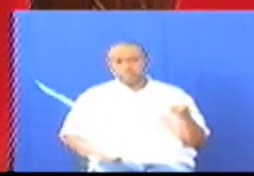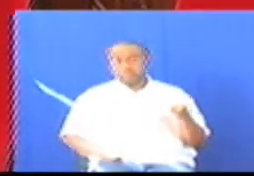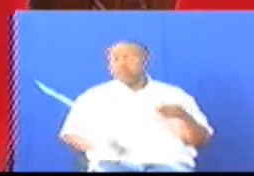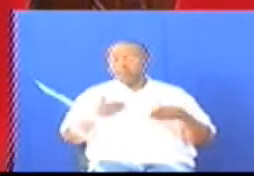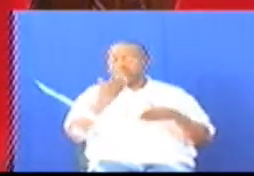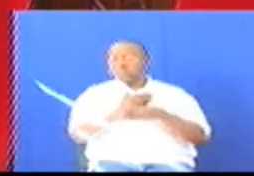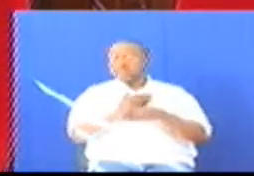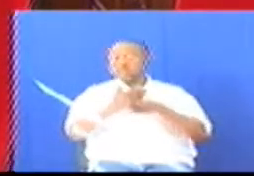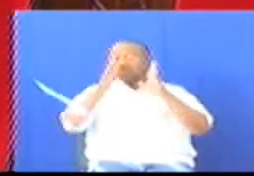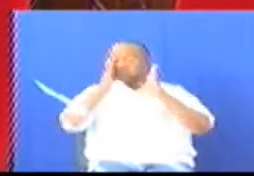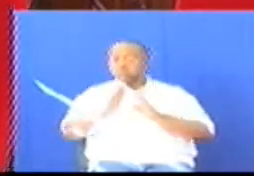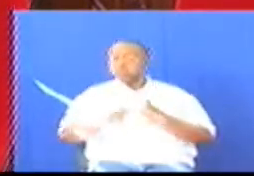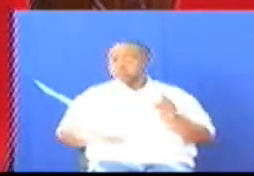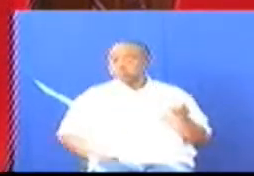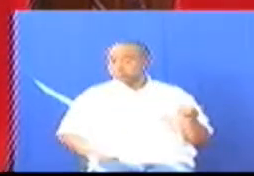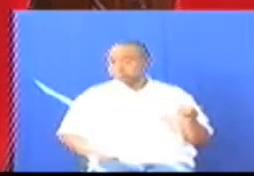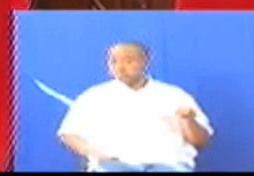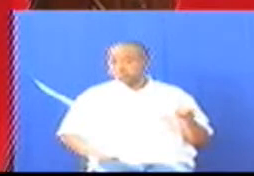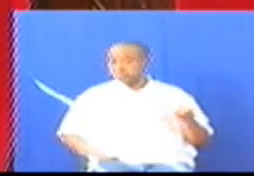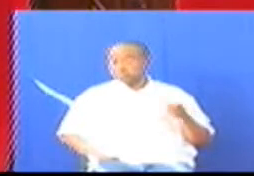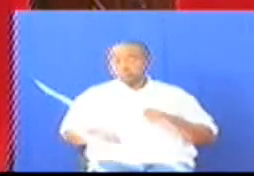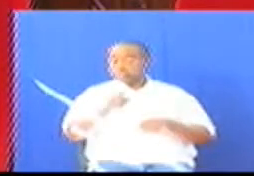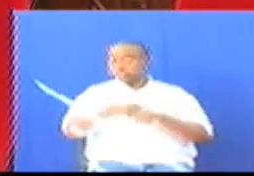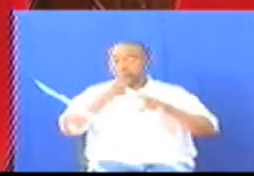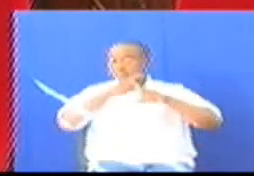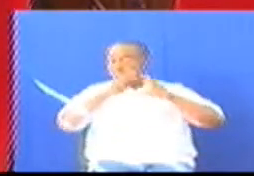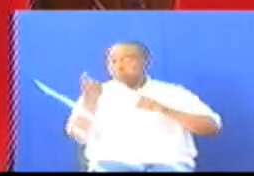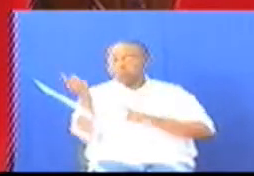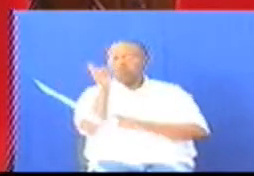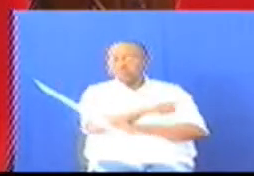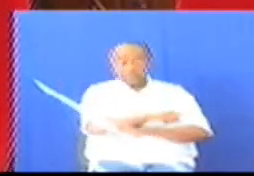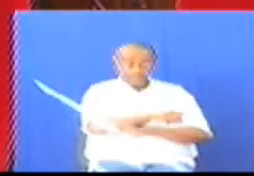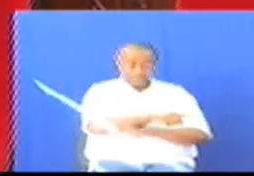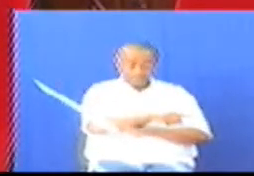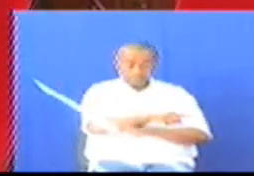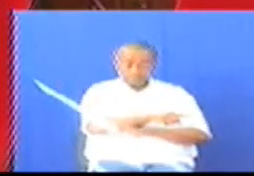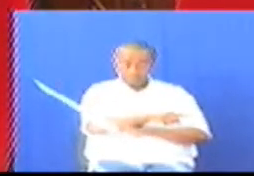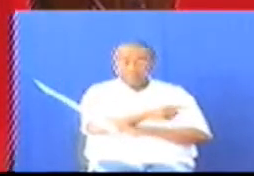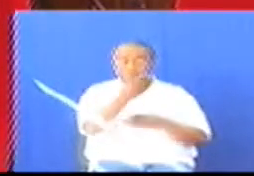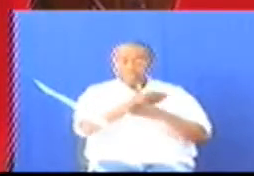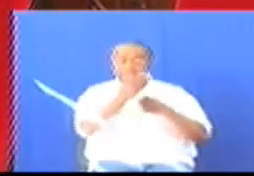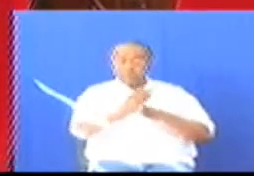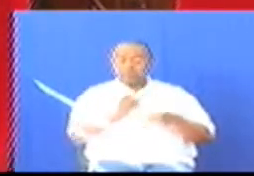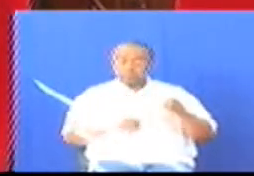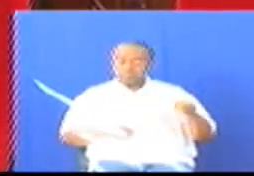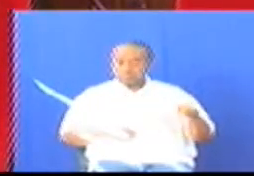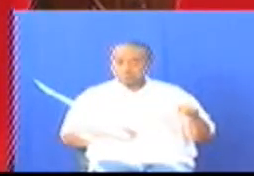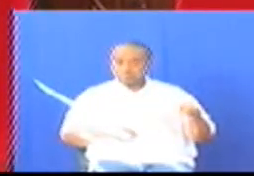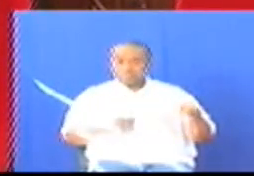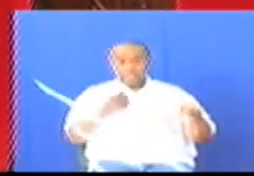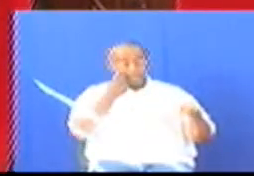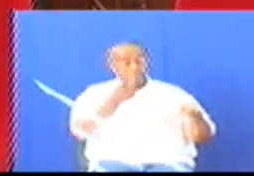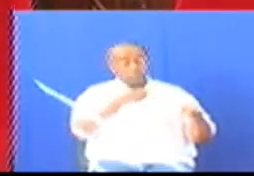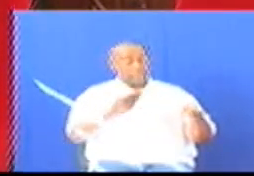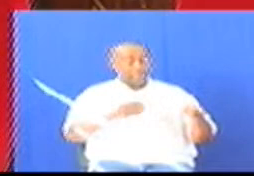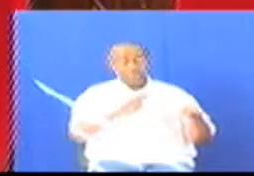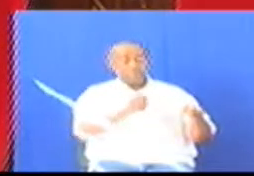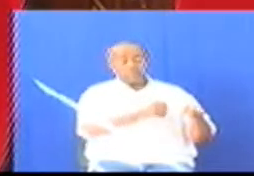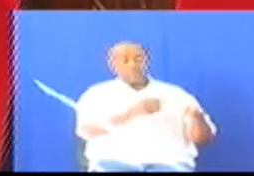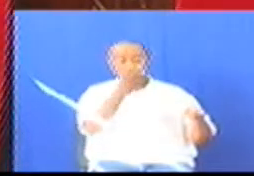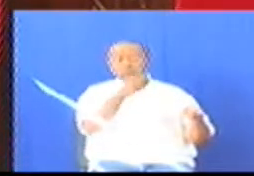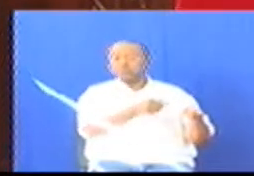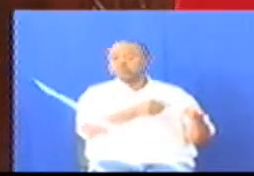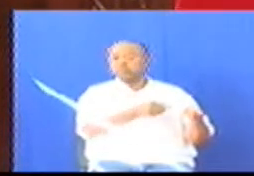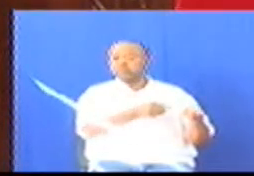Benki Kuu wakati mkaguzi amekwenda amekuta kuna bilioni 300